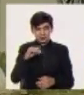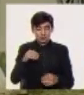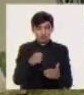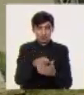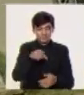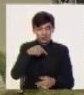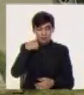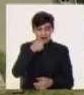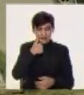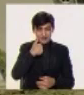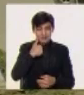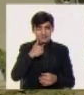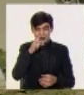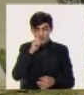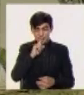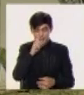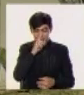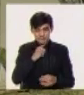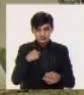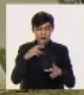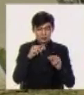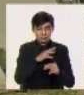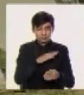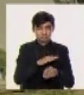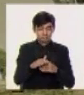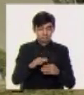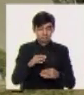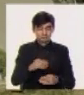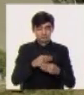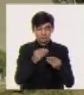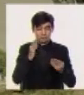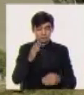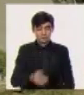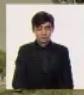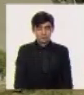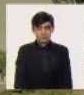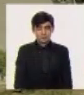қосып беремін деп уәде етіп отыр. Әлібек Шынтемір, Влад Шишко, Информбюро, Алматы.